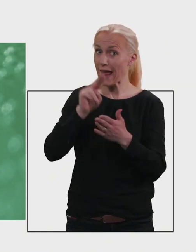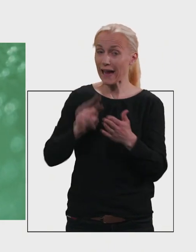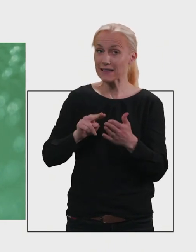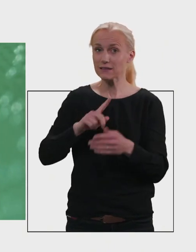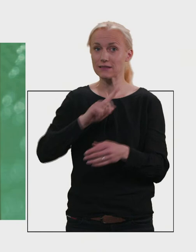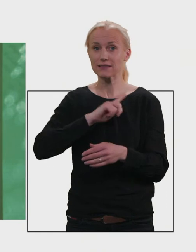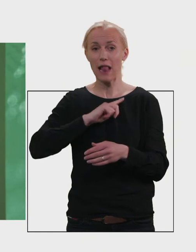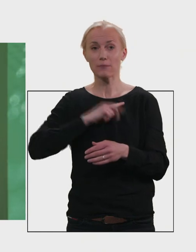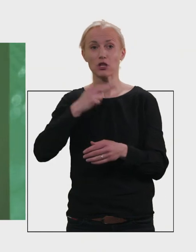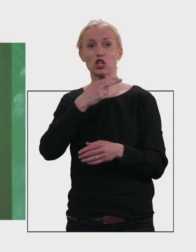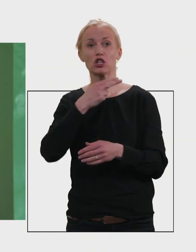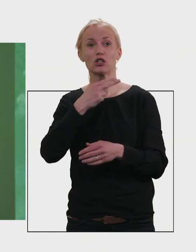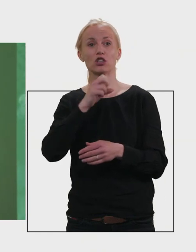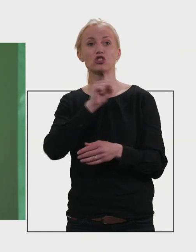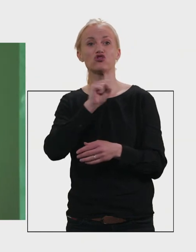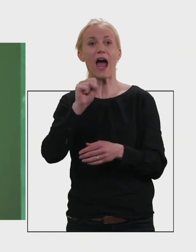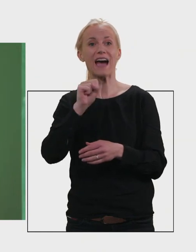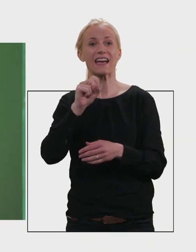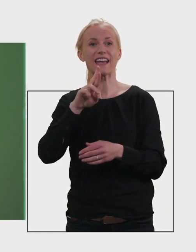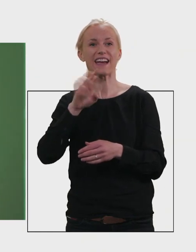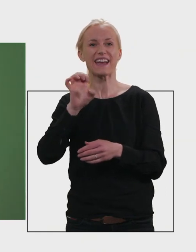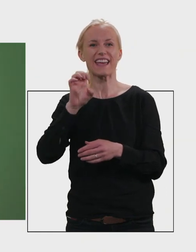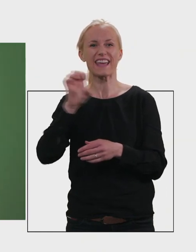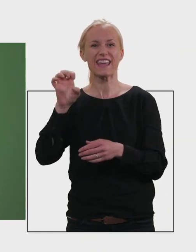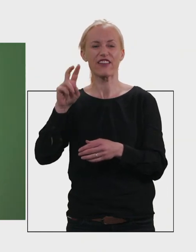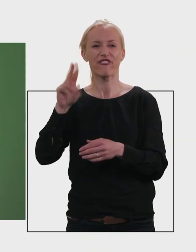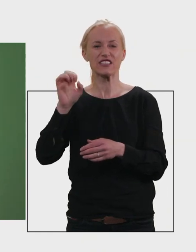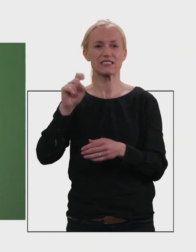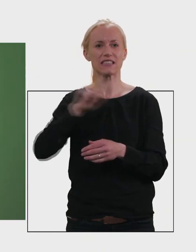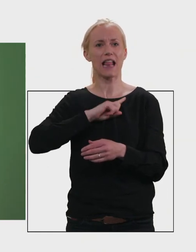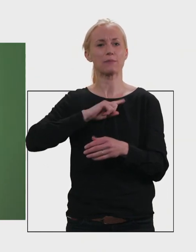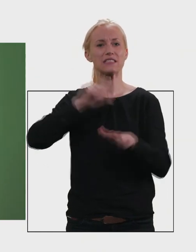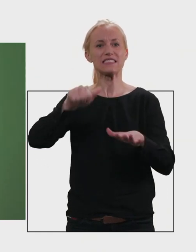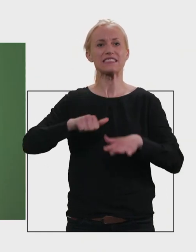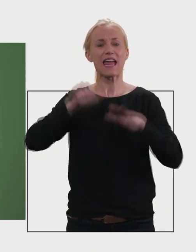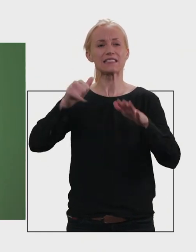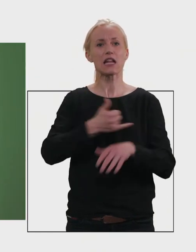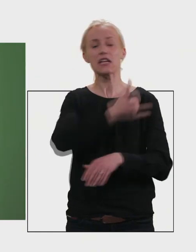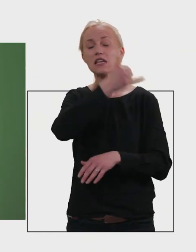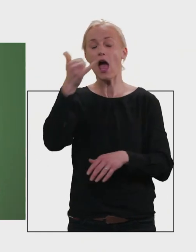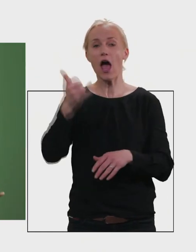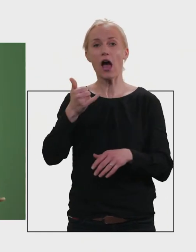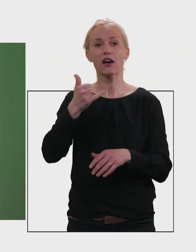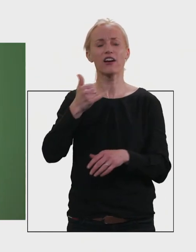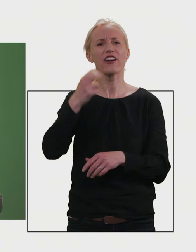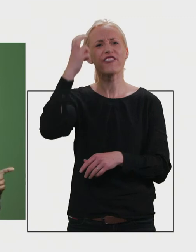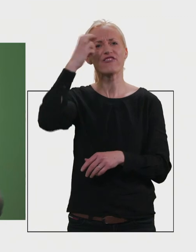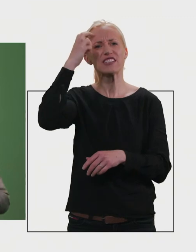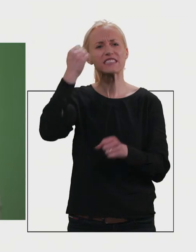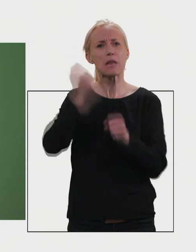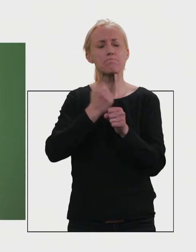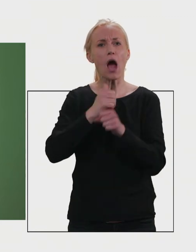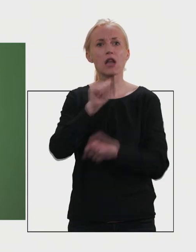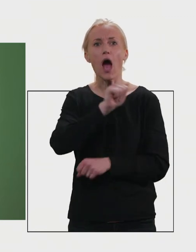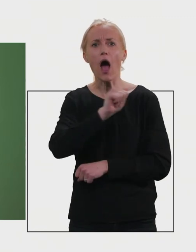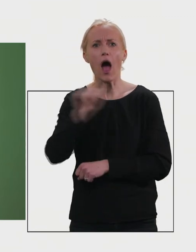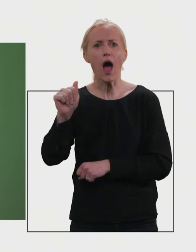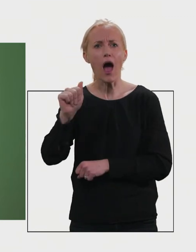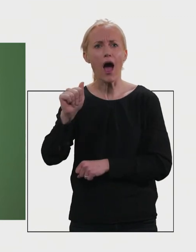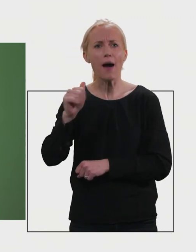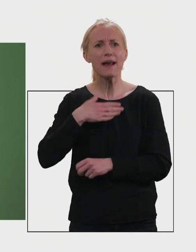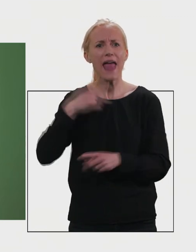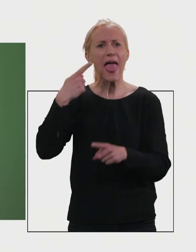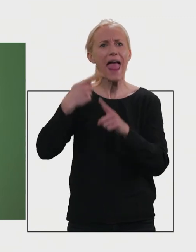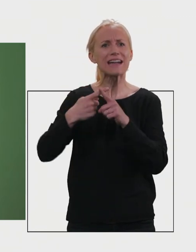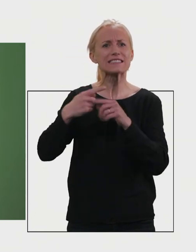Shari Rees und ich habe, sagen wir mal, 16 Jahre lang die wunderbare Sendung Wissen macht Art zusammen mit meinem wunderbaren Ex-Kollegen Ralf